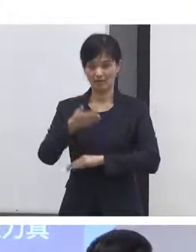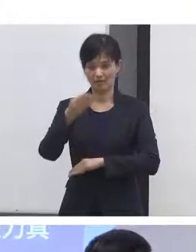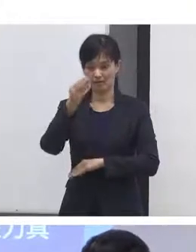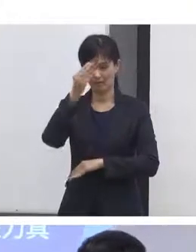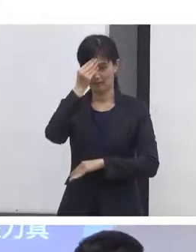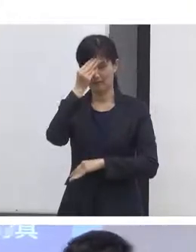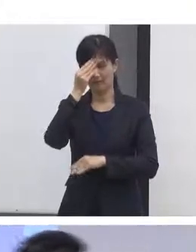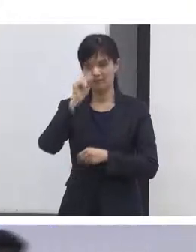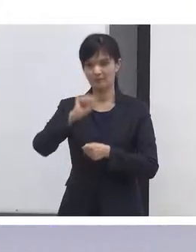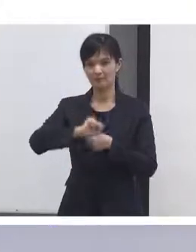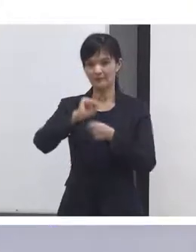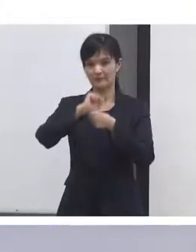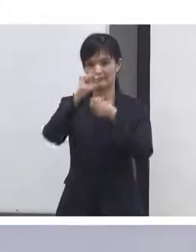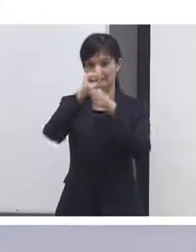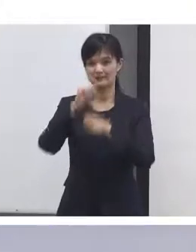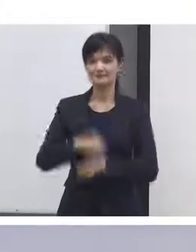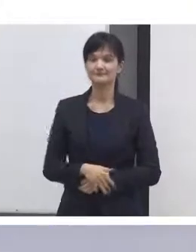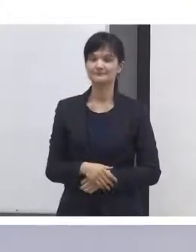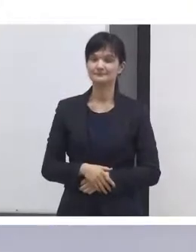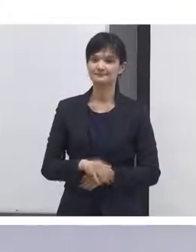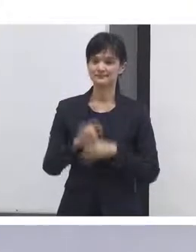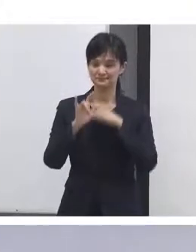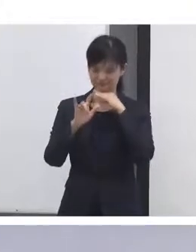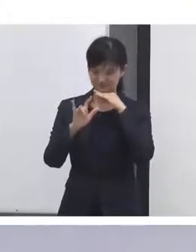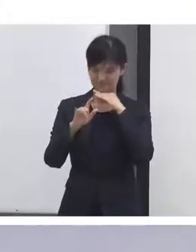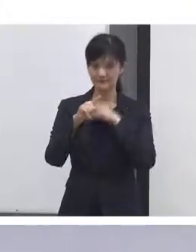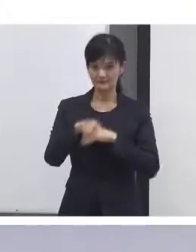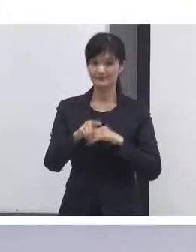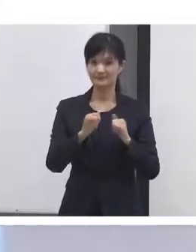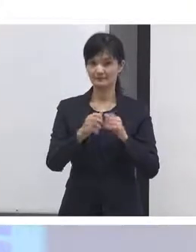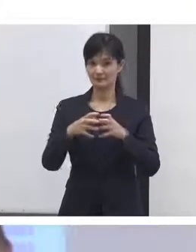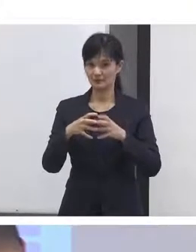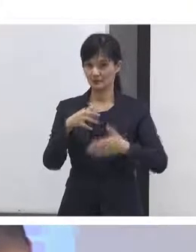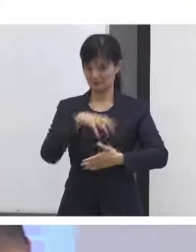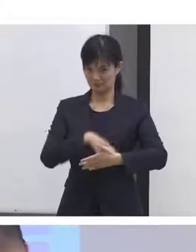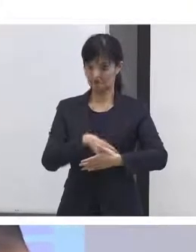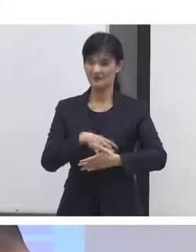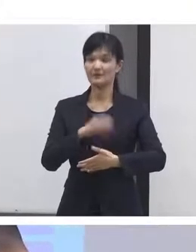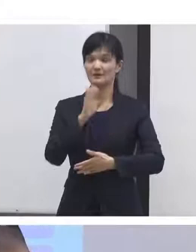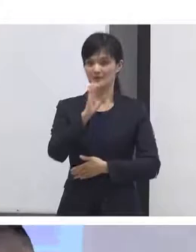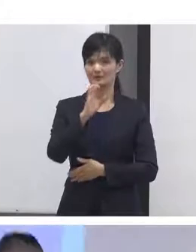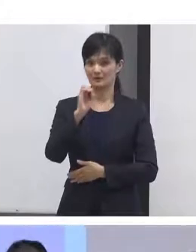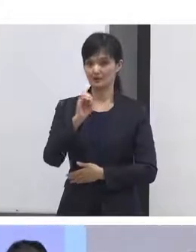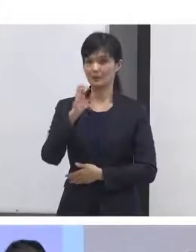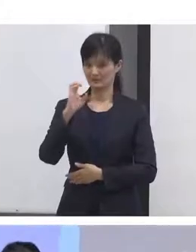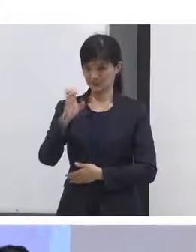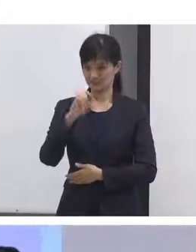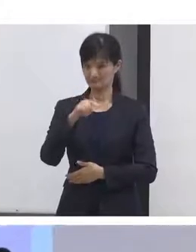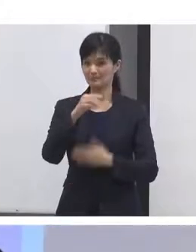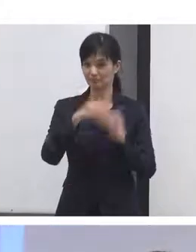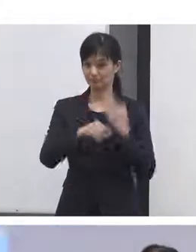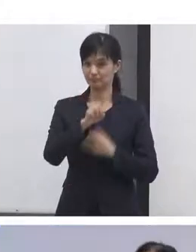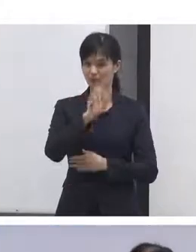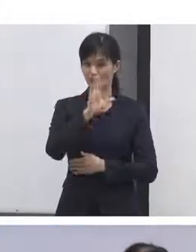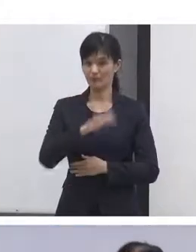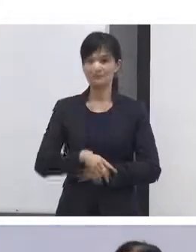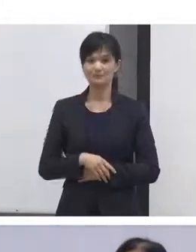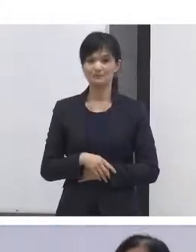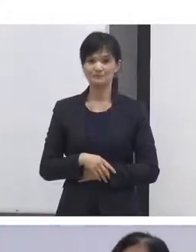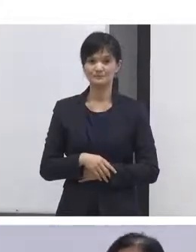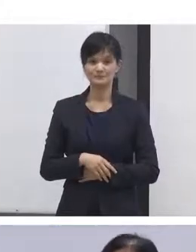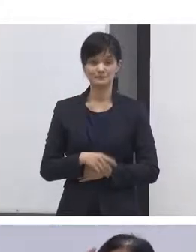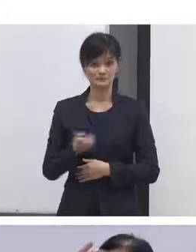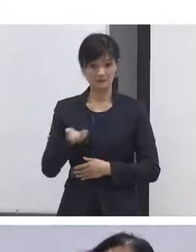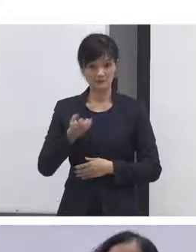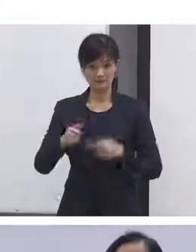这个社群并不是什么事都可以。 的确， 你忘记 COC 的问题。而且，其实刚刚在第一场，我不知道大家有没